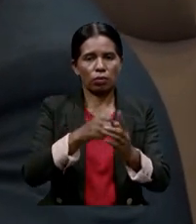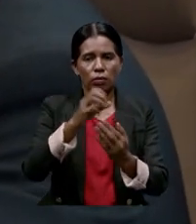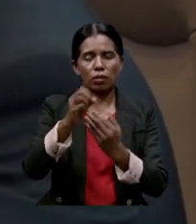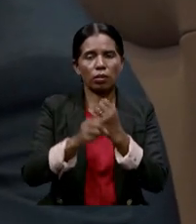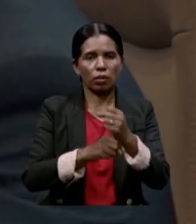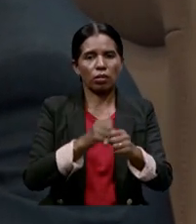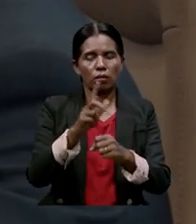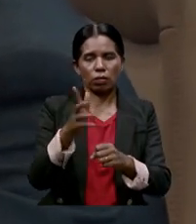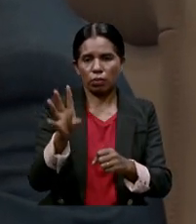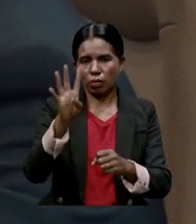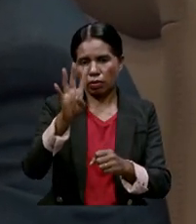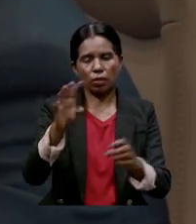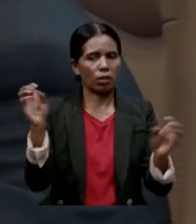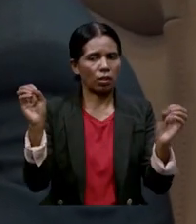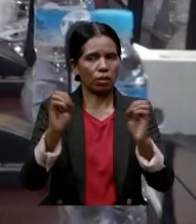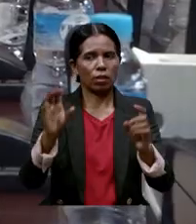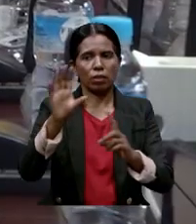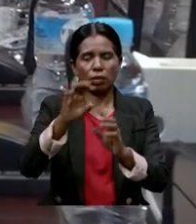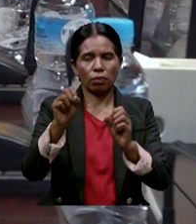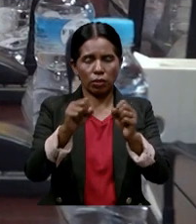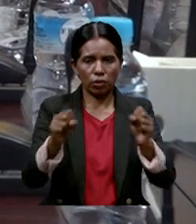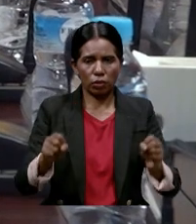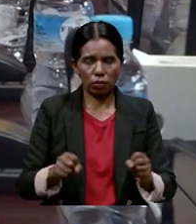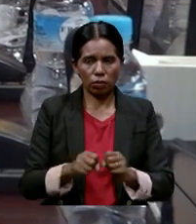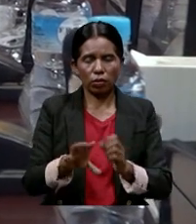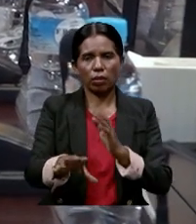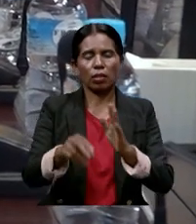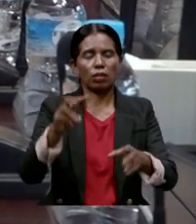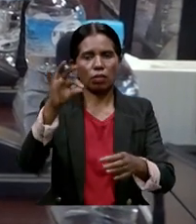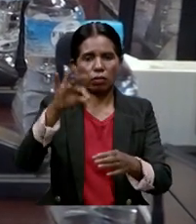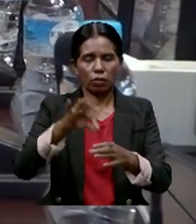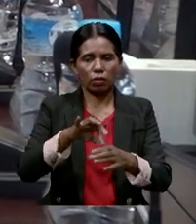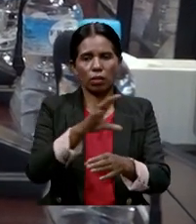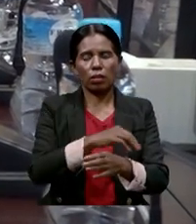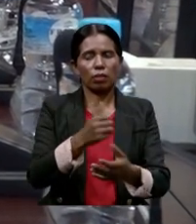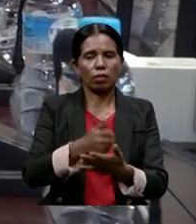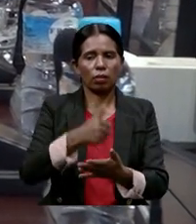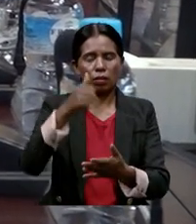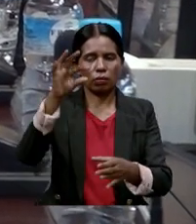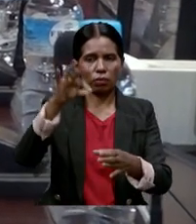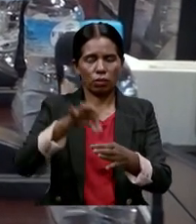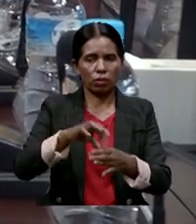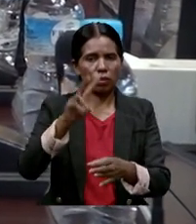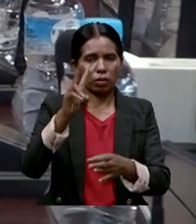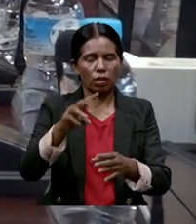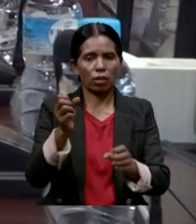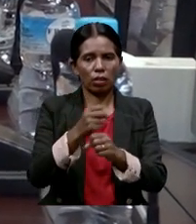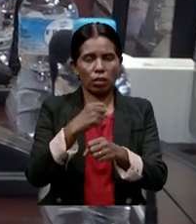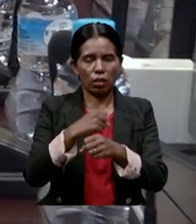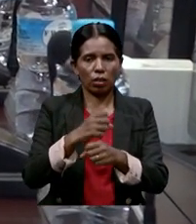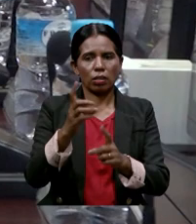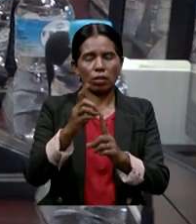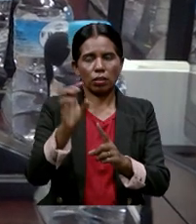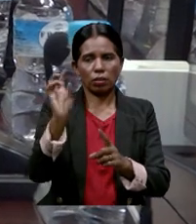Hat. No Wainhira Laia candidato se fisuku nebe hetan voto válido, maioria absoluta. Votação da Ruak se realiza e Oron